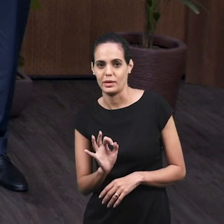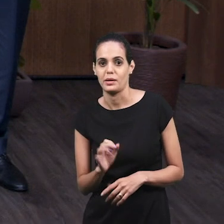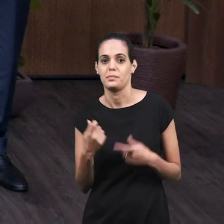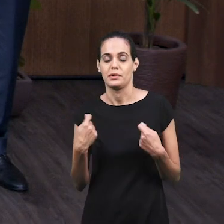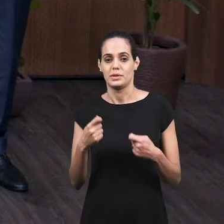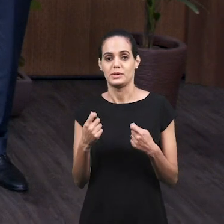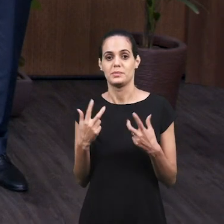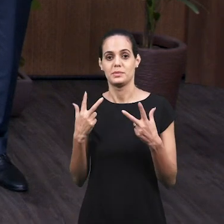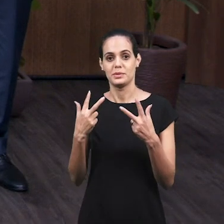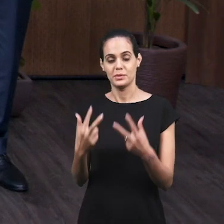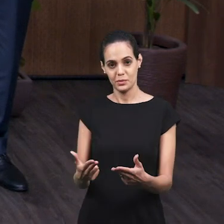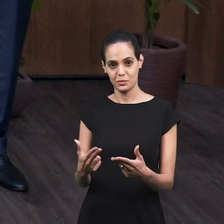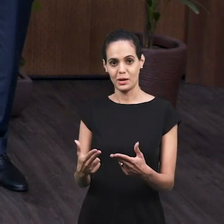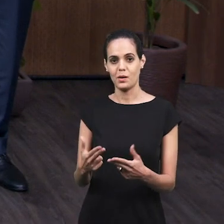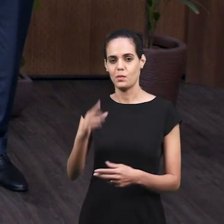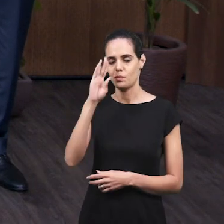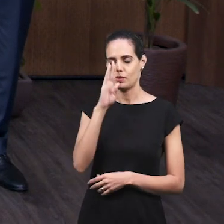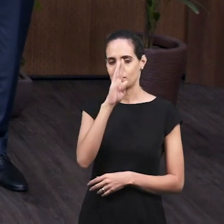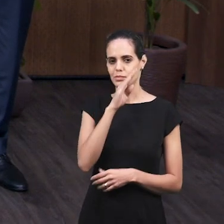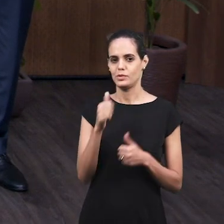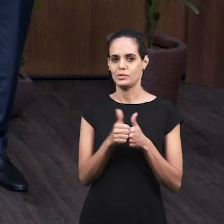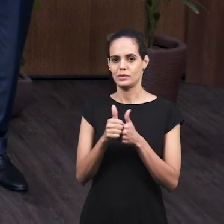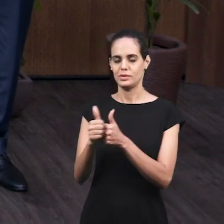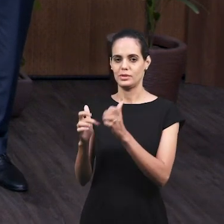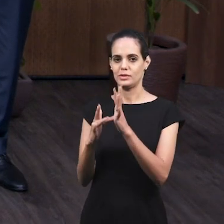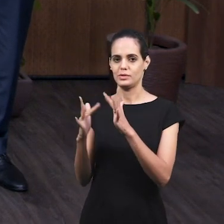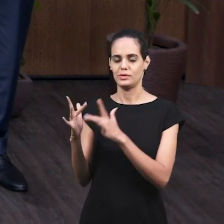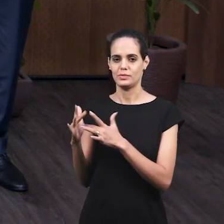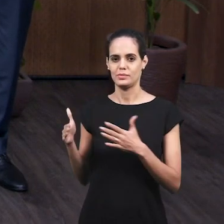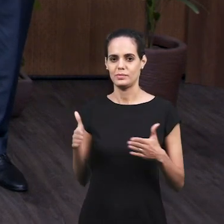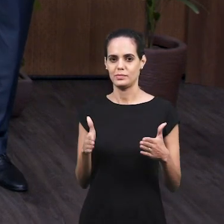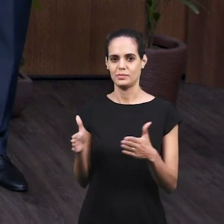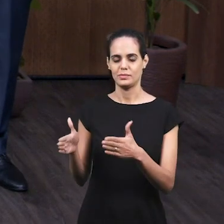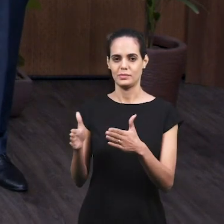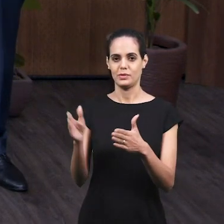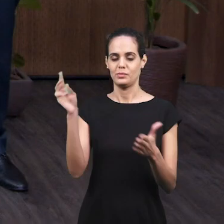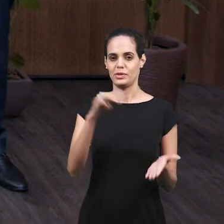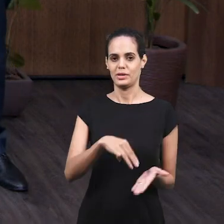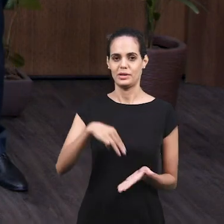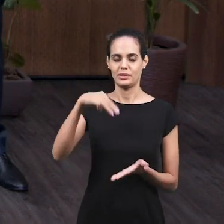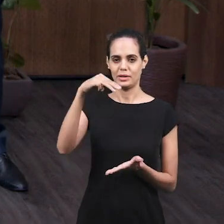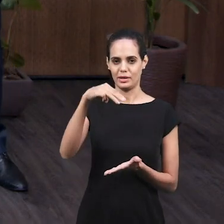Maranatha, le Seigneur Jésus vient. Gloire à Jésus. Amen.